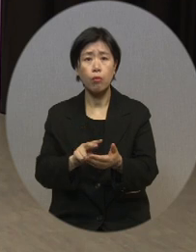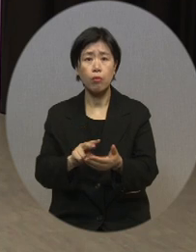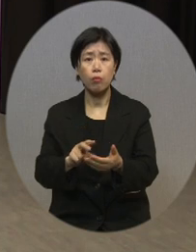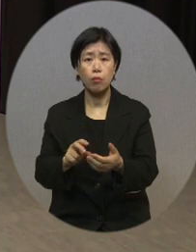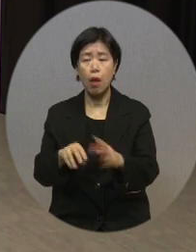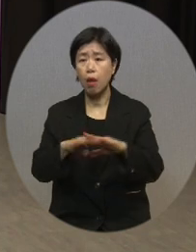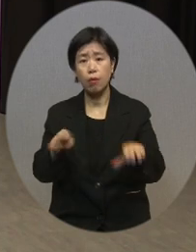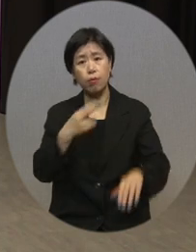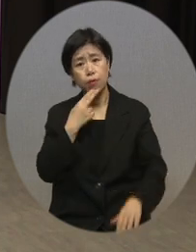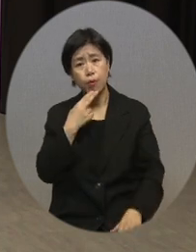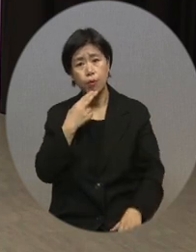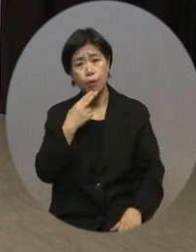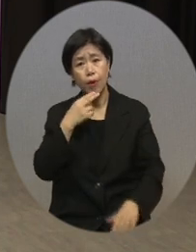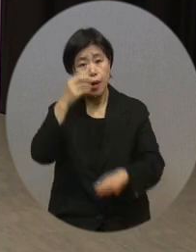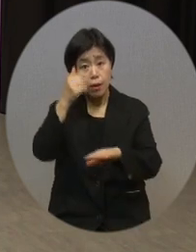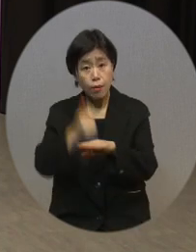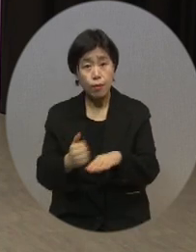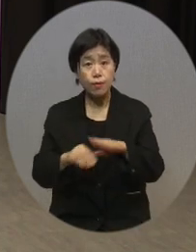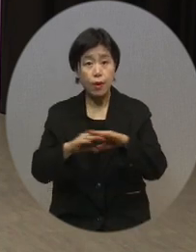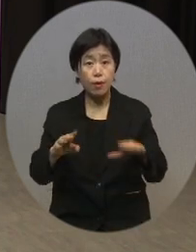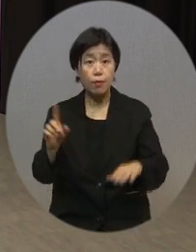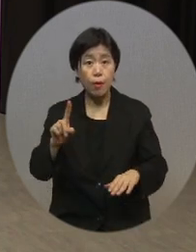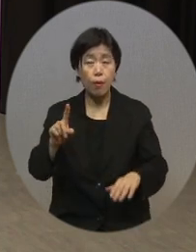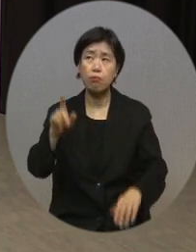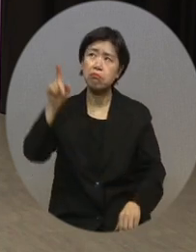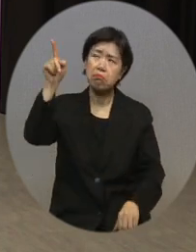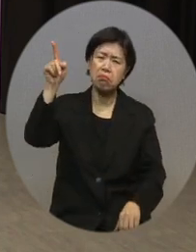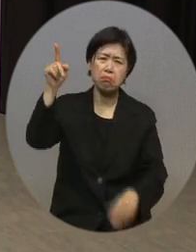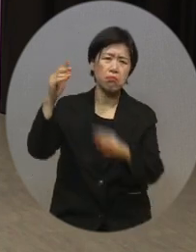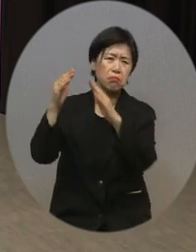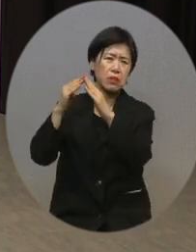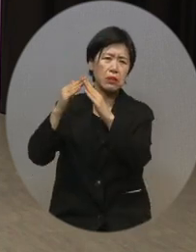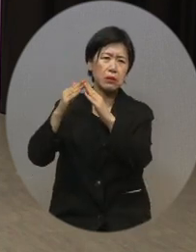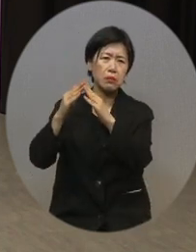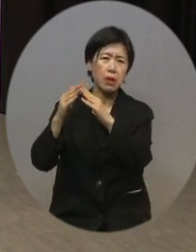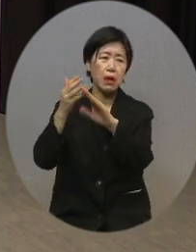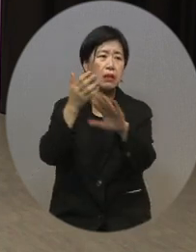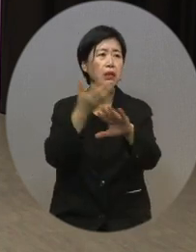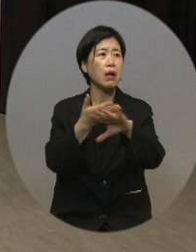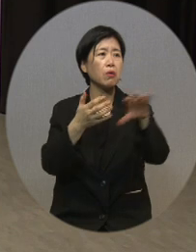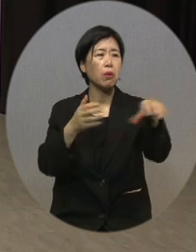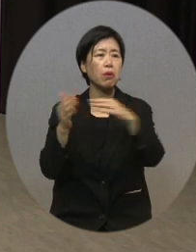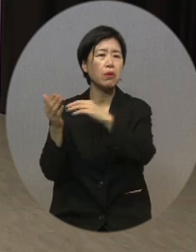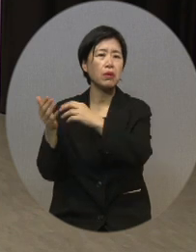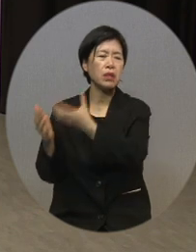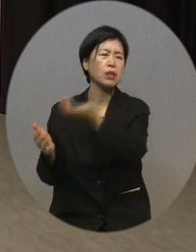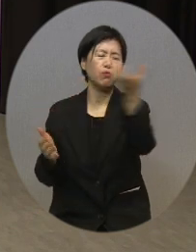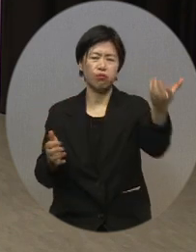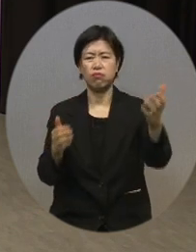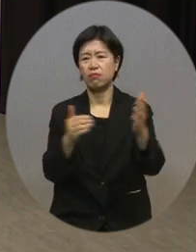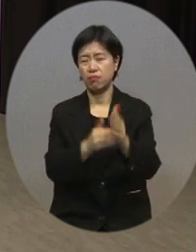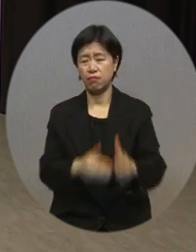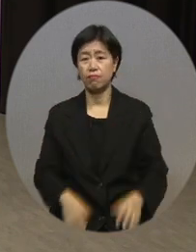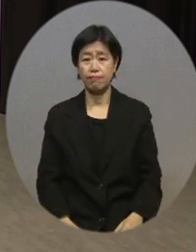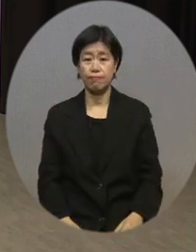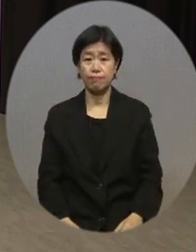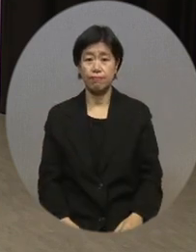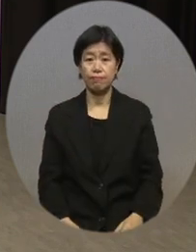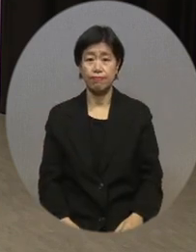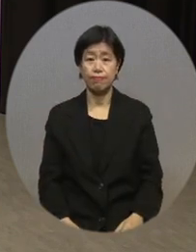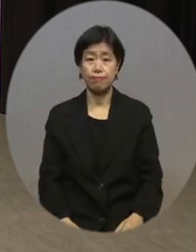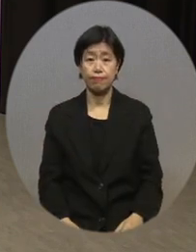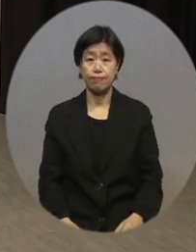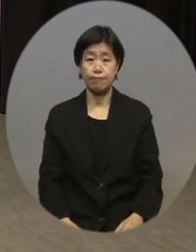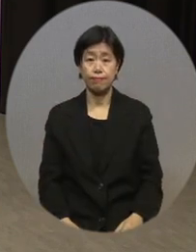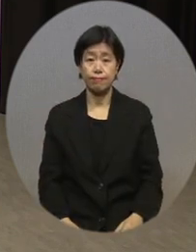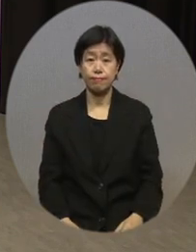아, 맞습니다. 대부분 마지막에 선택하는 방법이 이사를 이주를 하더라고요. 예, 예, 예. 그런데 이제 그 복도를